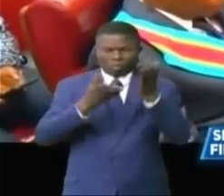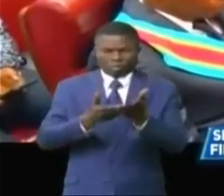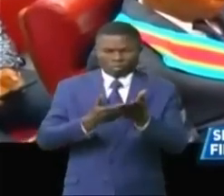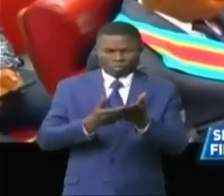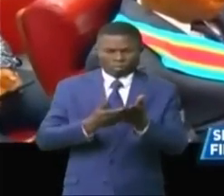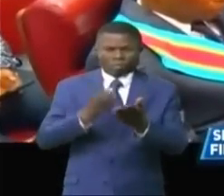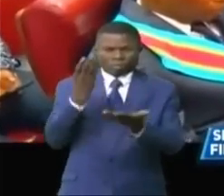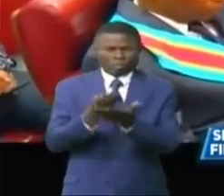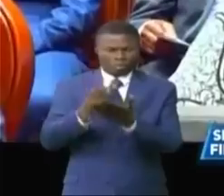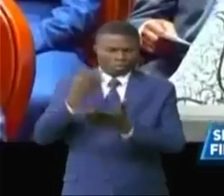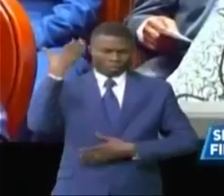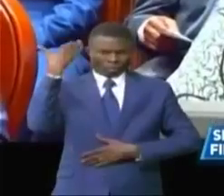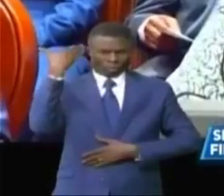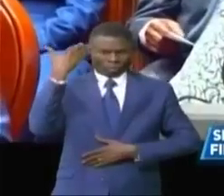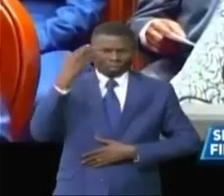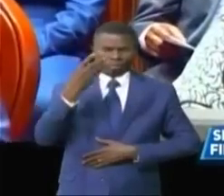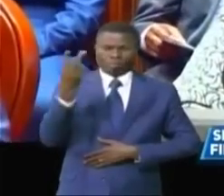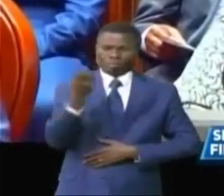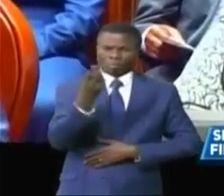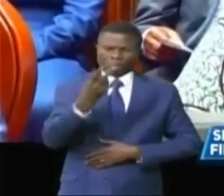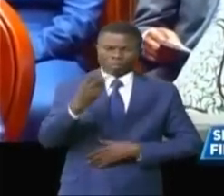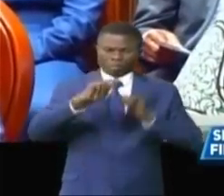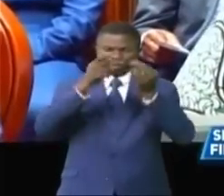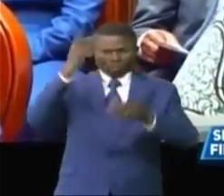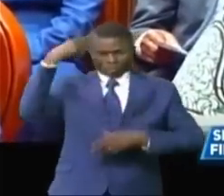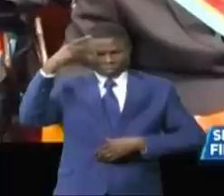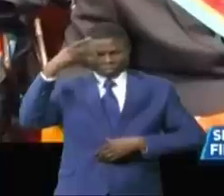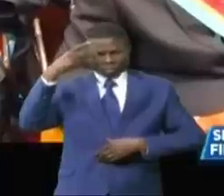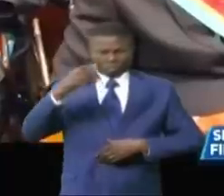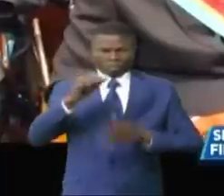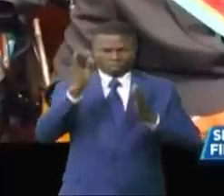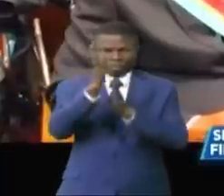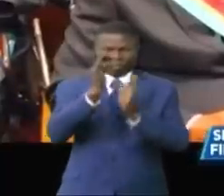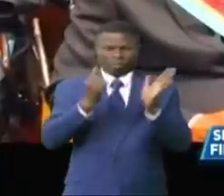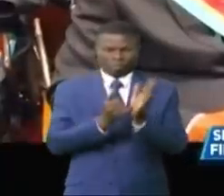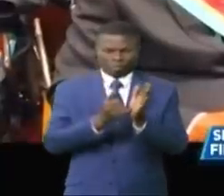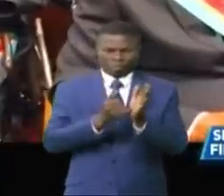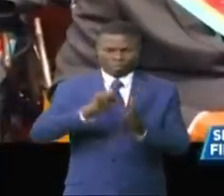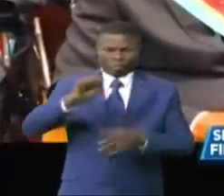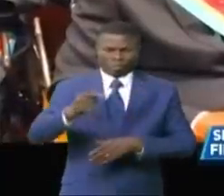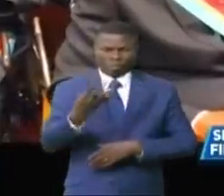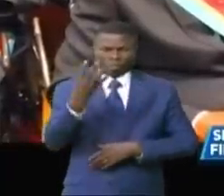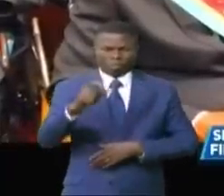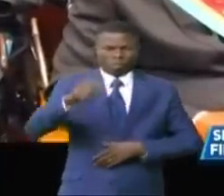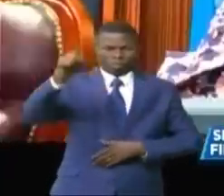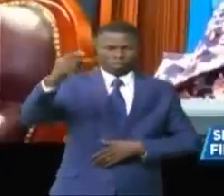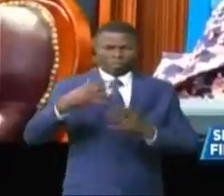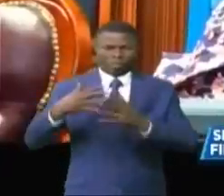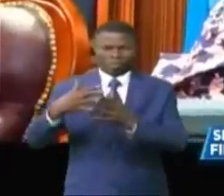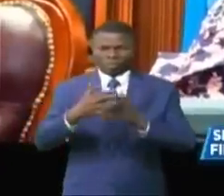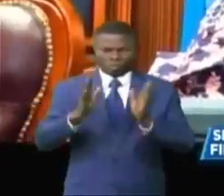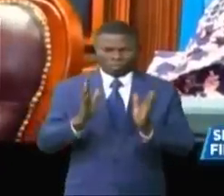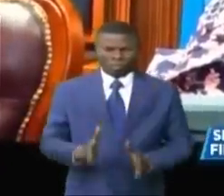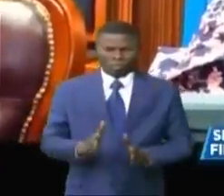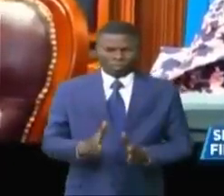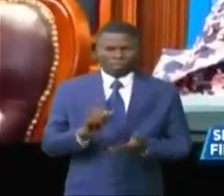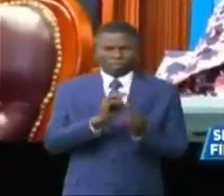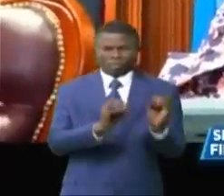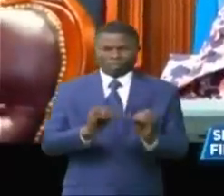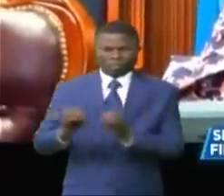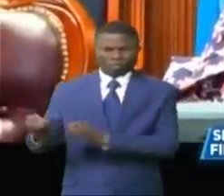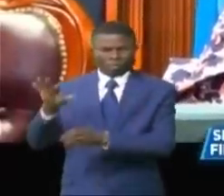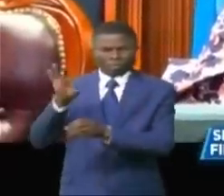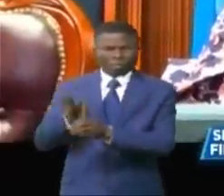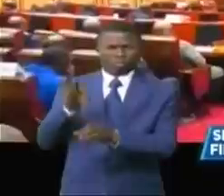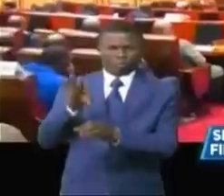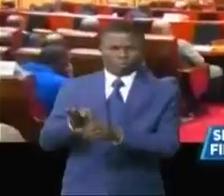dernier budget voté par les deux chambres était à l'ordre de 16,4 milliards de dollars américains. Concernant l'organisation des